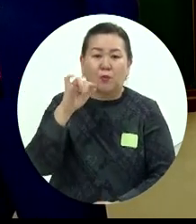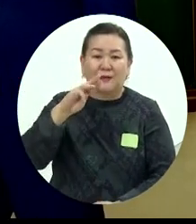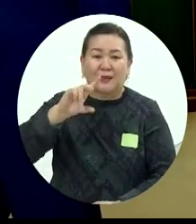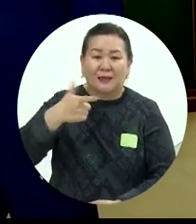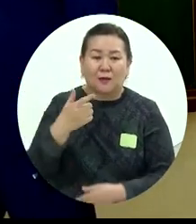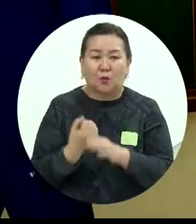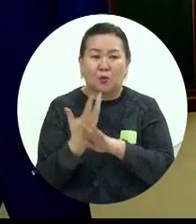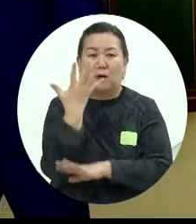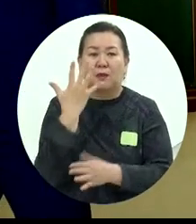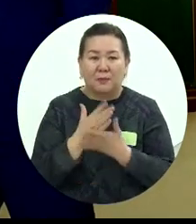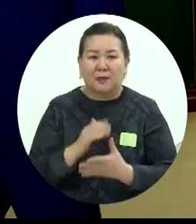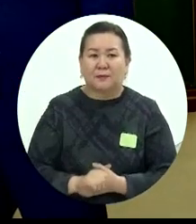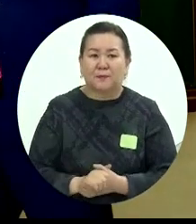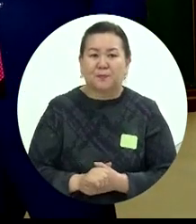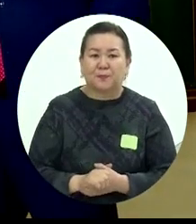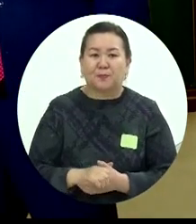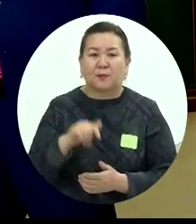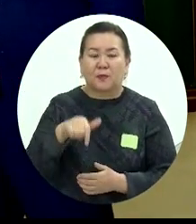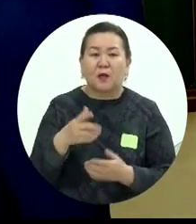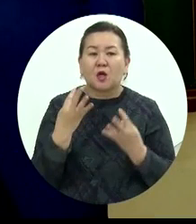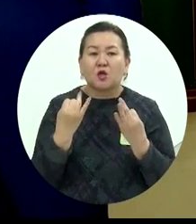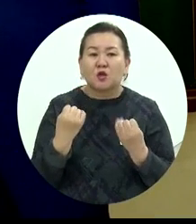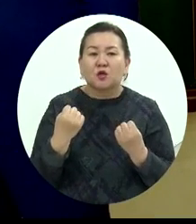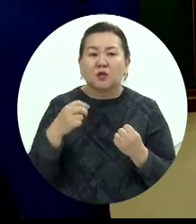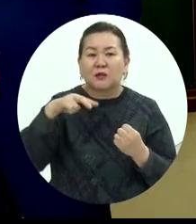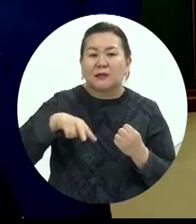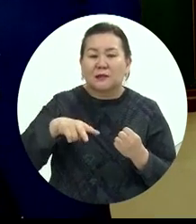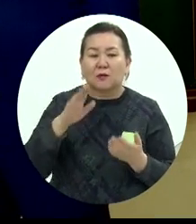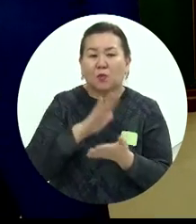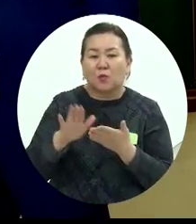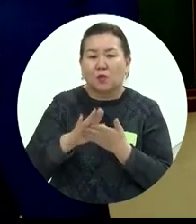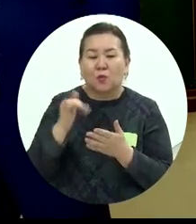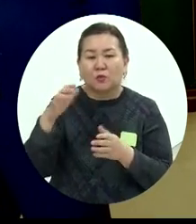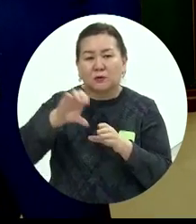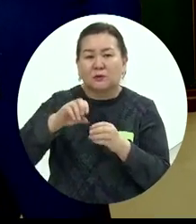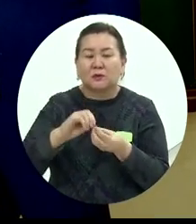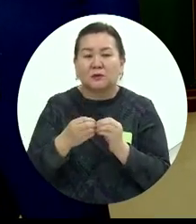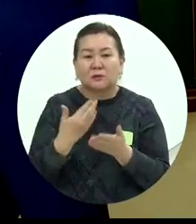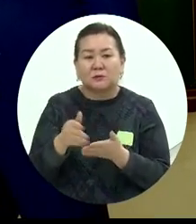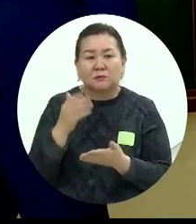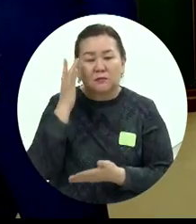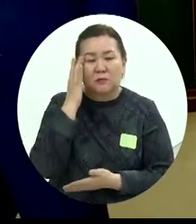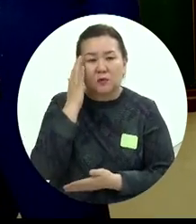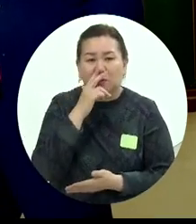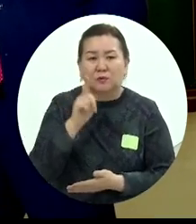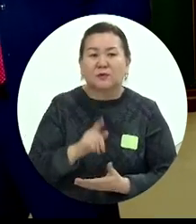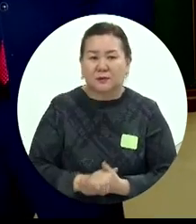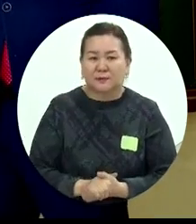юм байна. За тэгвэл үүнийг бүтээхэд хэдэн литр ус зарцуулагддаг вэ? За та бүхэн дотоороо